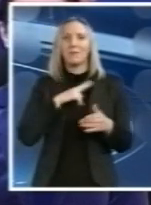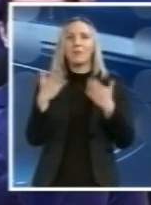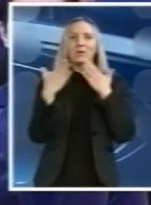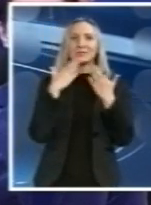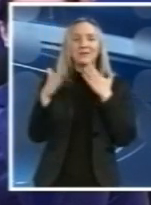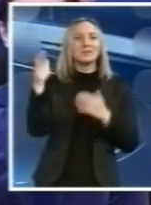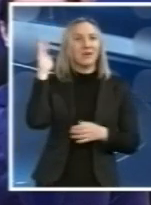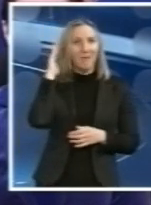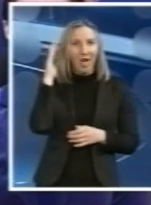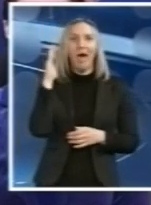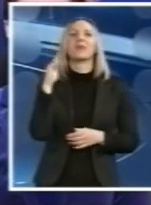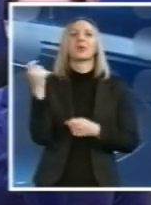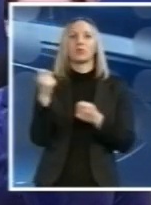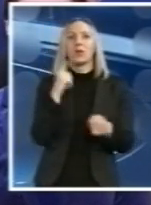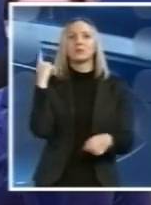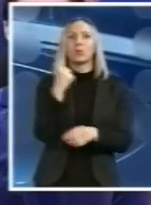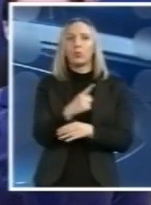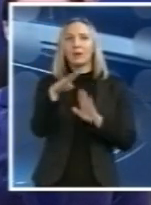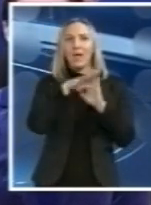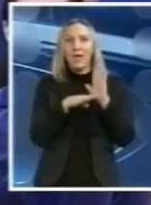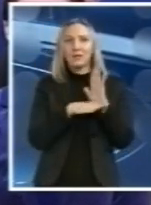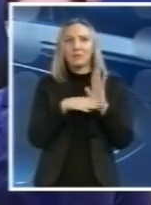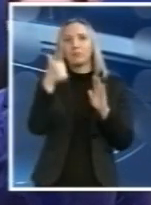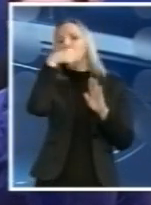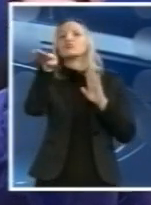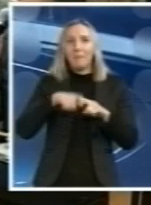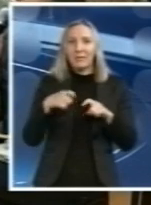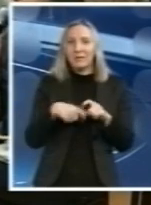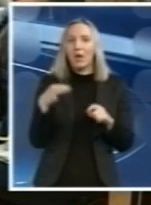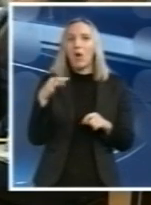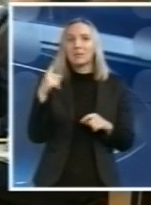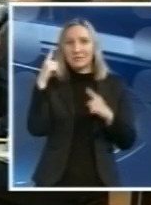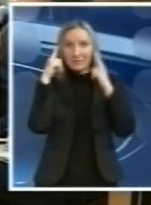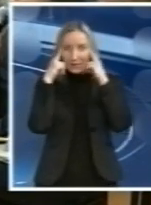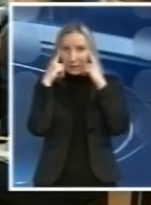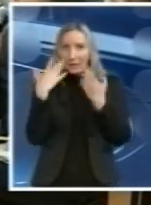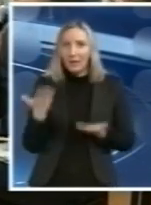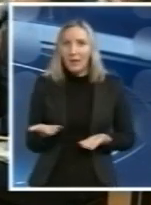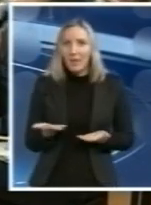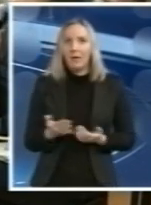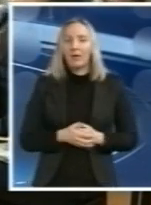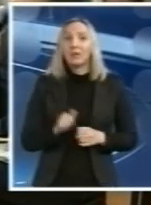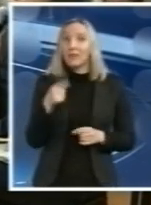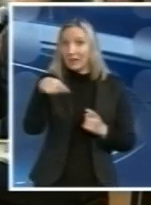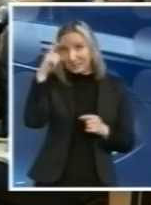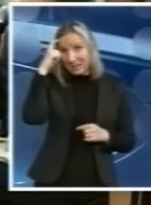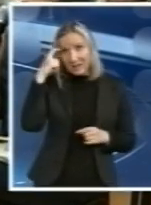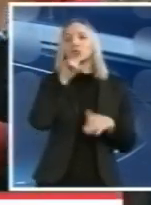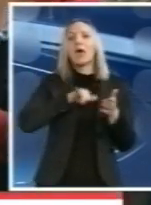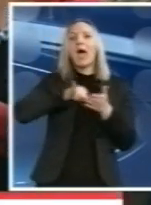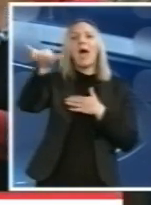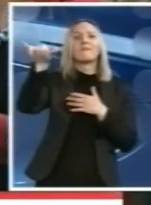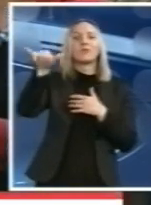vlade koja donosi uredbu o merama za vreme vanrednog stanja. Srpska policija će sprovoditi nadzor nad